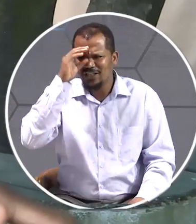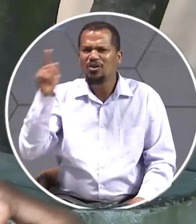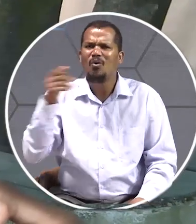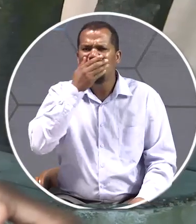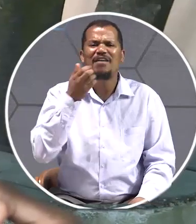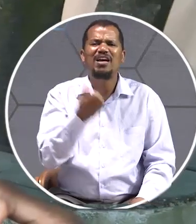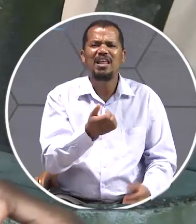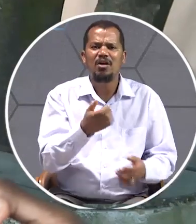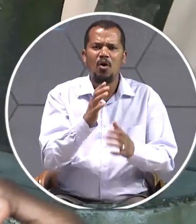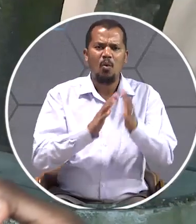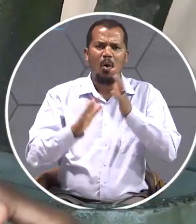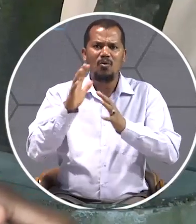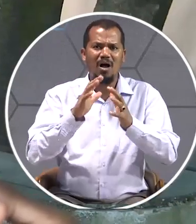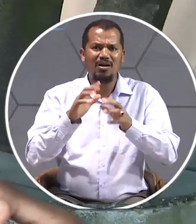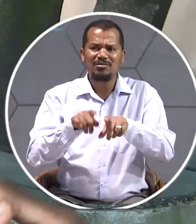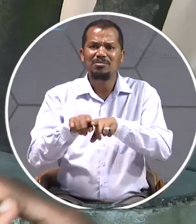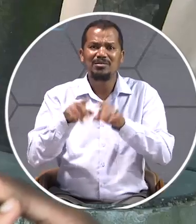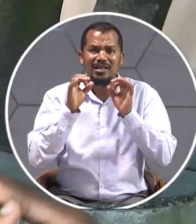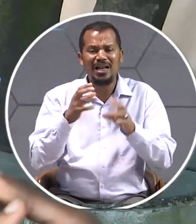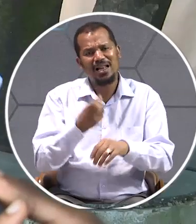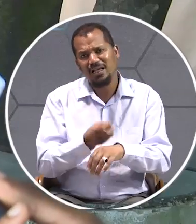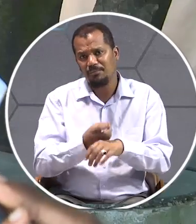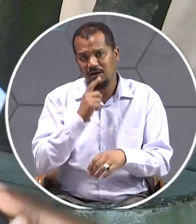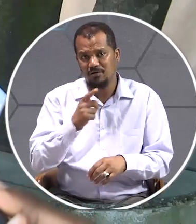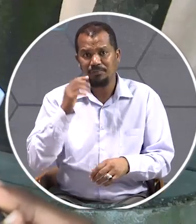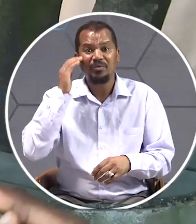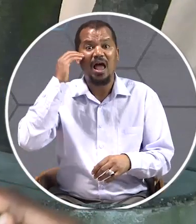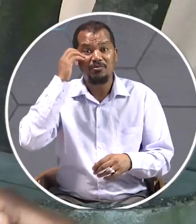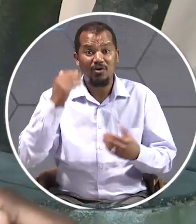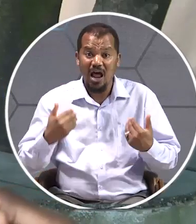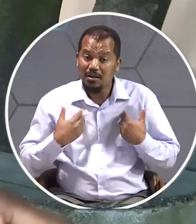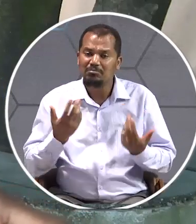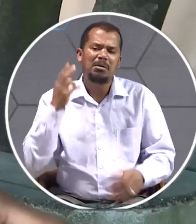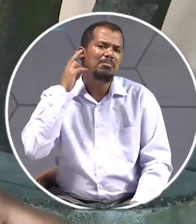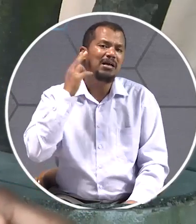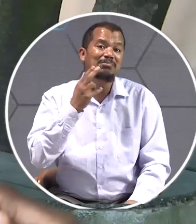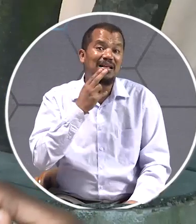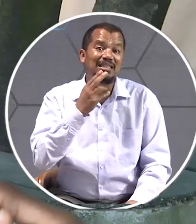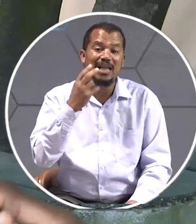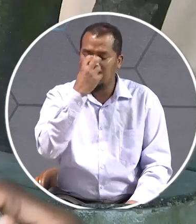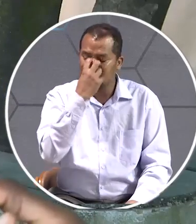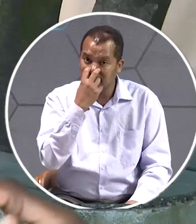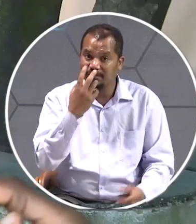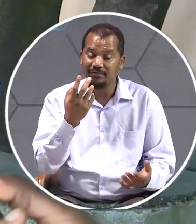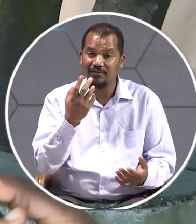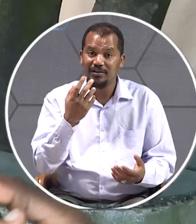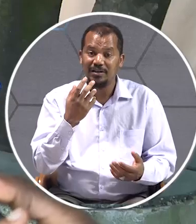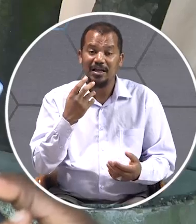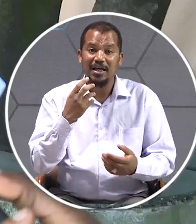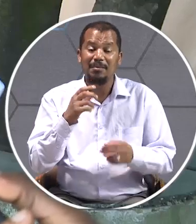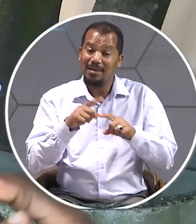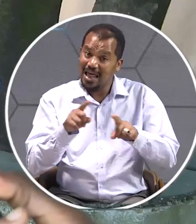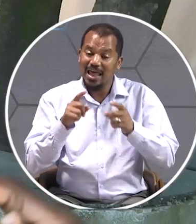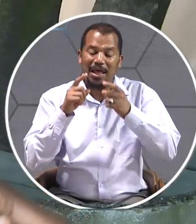ሰው ደፈረኝ ቋንቋም ግብብነት ስለማይኖር በጣም ከባድ ነው። የአእምሮ እድገት ውስንነት ላለባቸው፣ መስማትና ማየት ለተሳናቸው፣